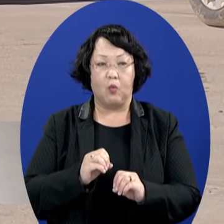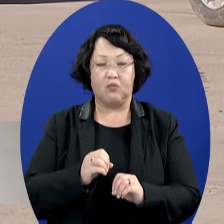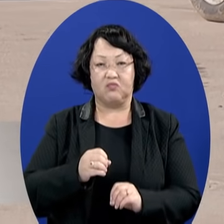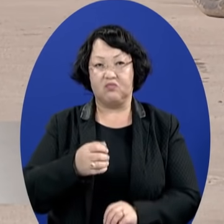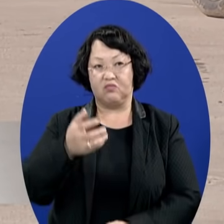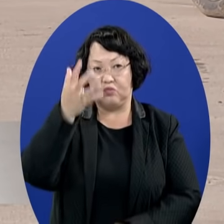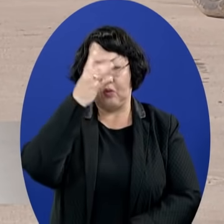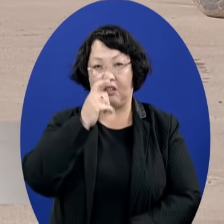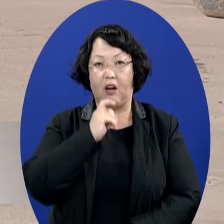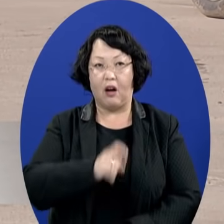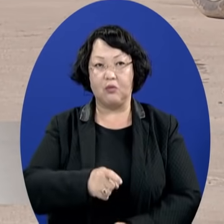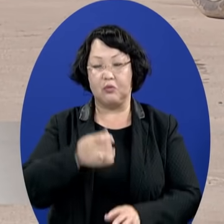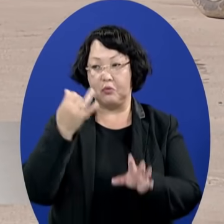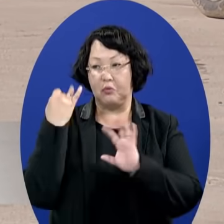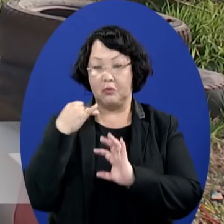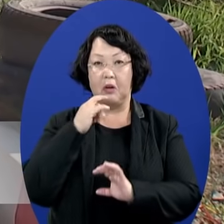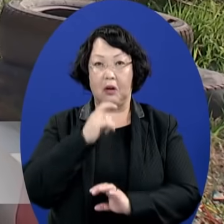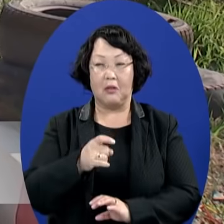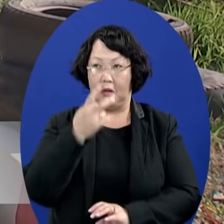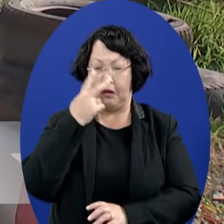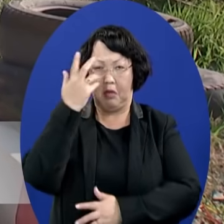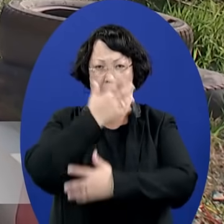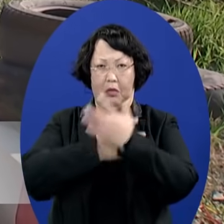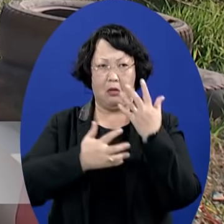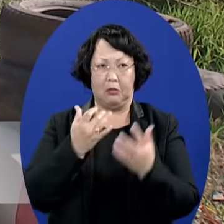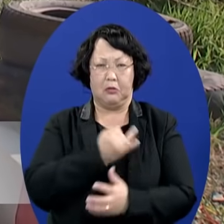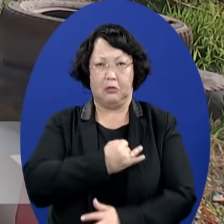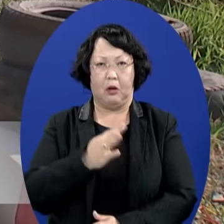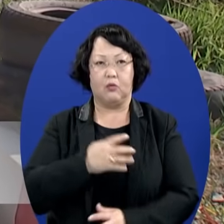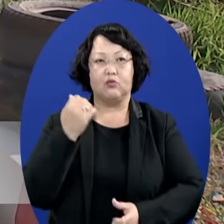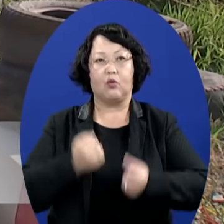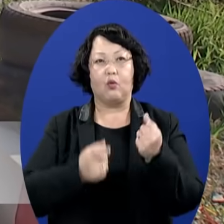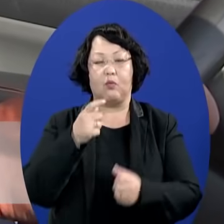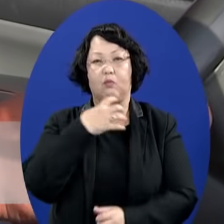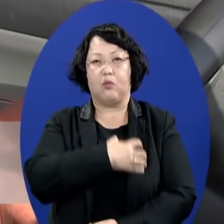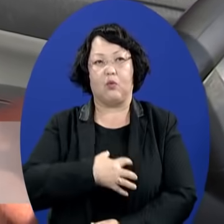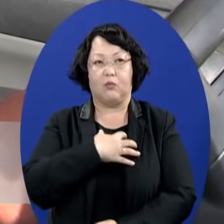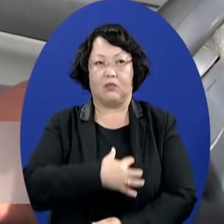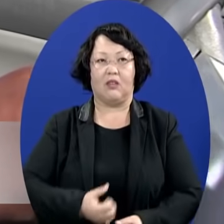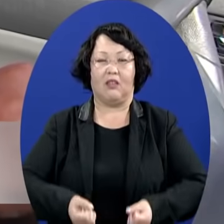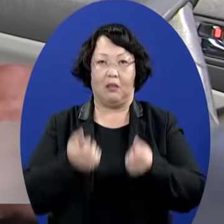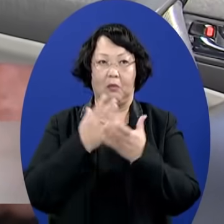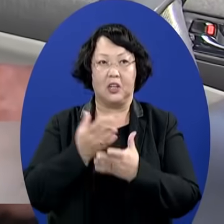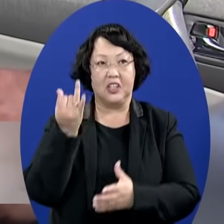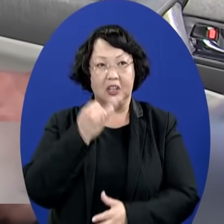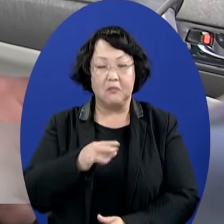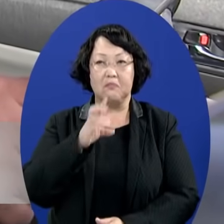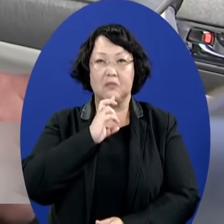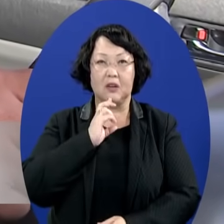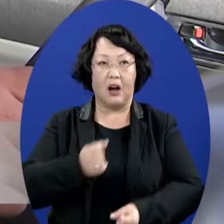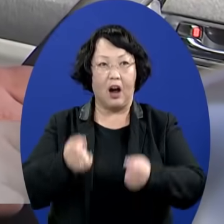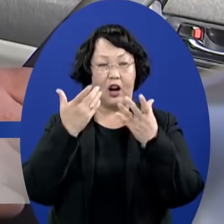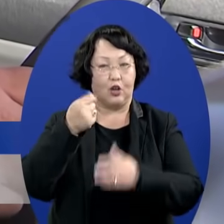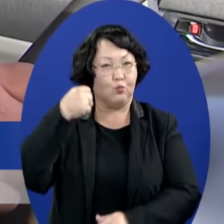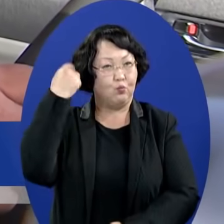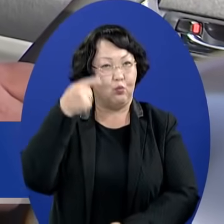7 хоногийн өмнө хийж байсан мэдгдлүүд төөрөгдөлт хүргэсэн гэж жолооч нар бухимдалтай байна. Ийм байлгана гэж бодоогүй.